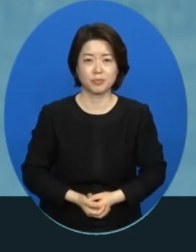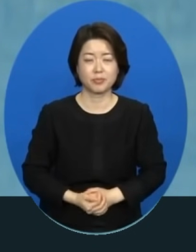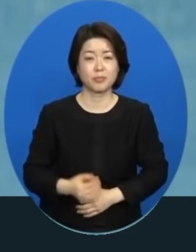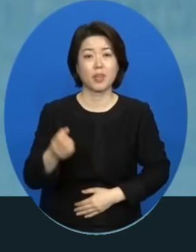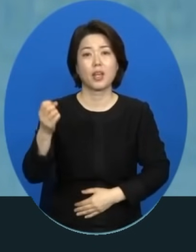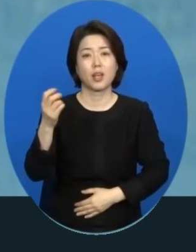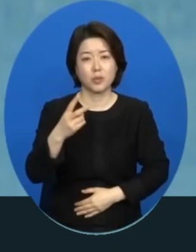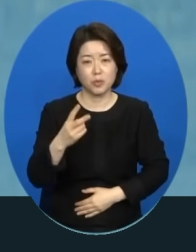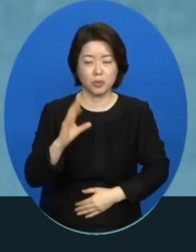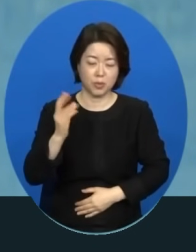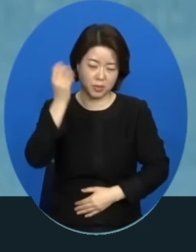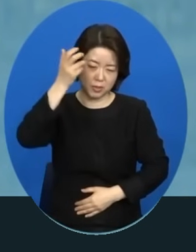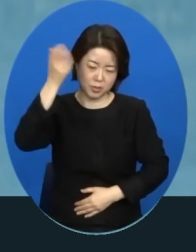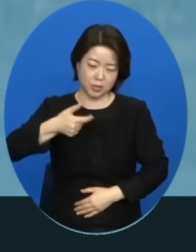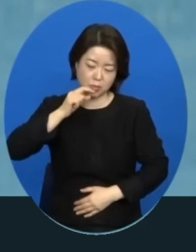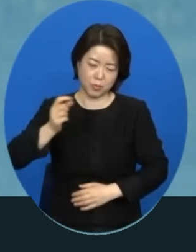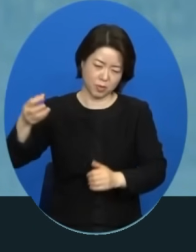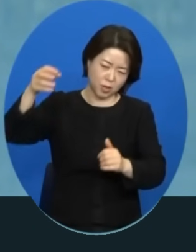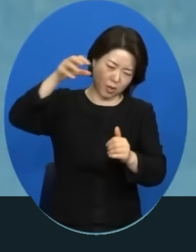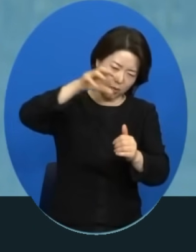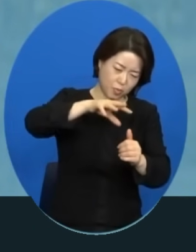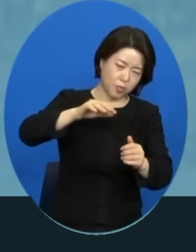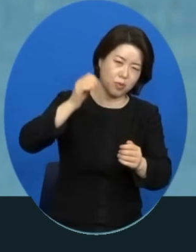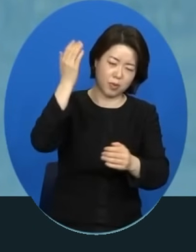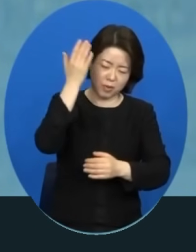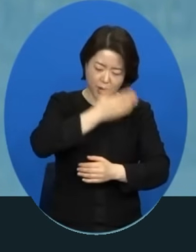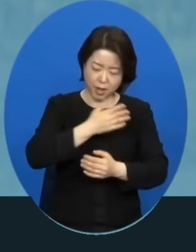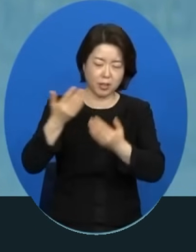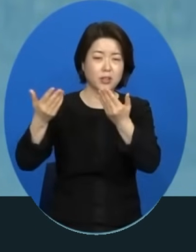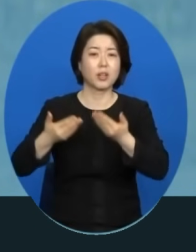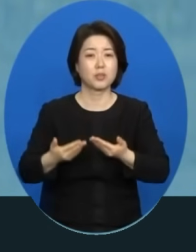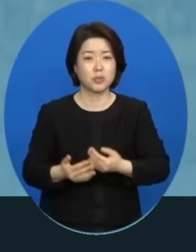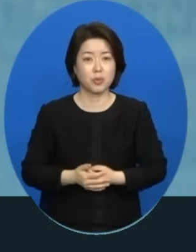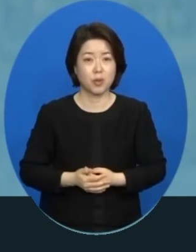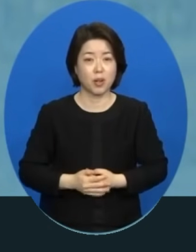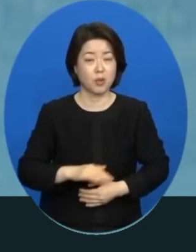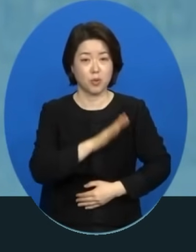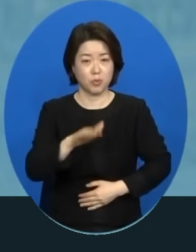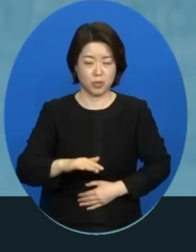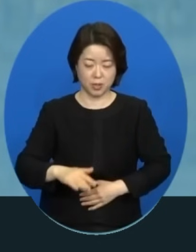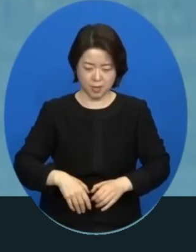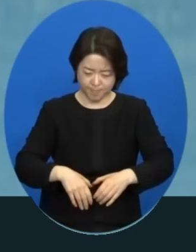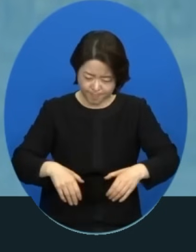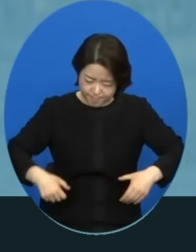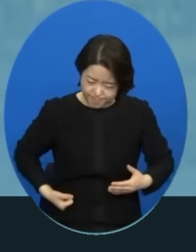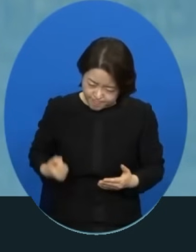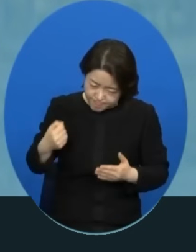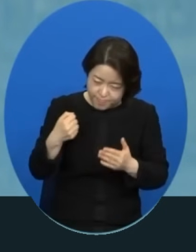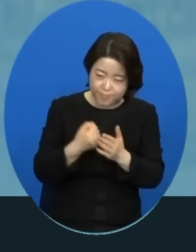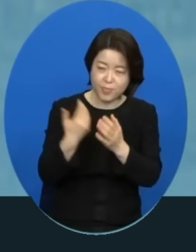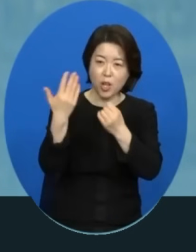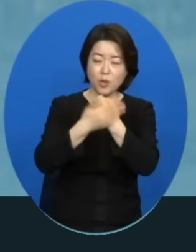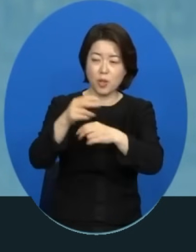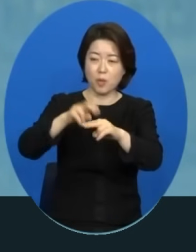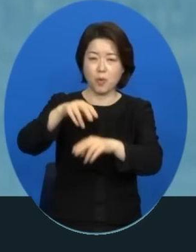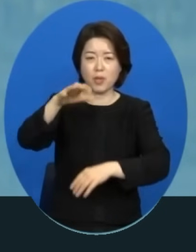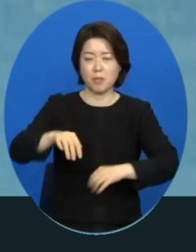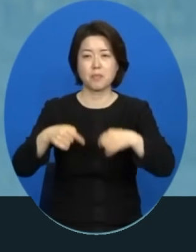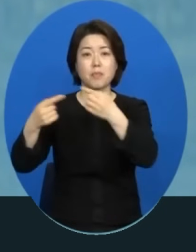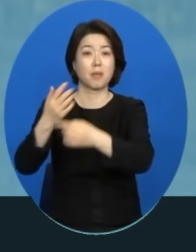그리고 성령의 물로 우리를 씻어 주신다는 거예요. 그러면 우리가 담대히 은혜의 보좌 앞에 나가게 된다는